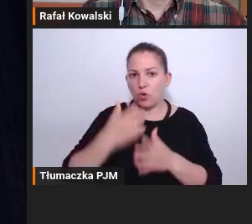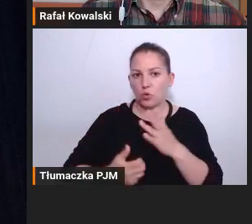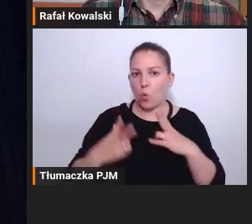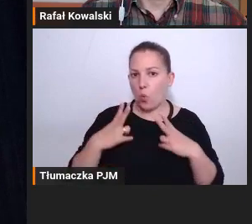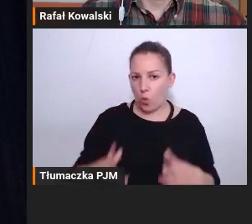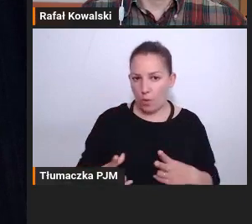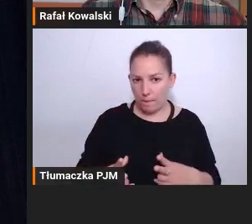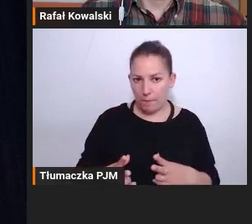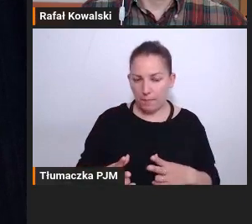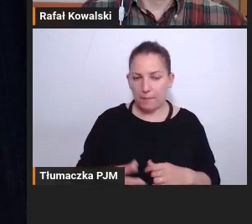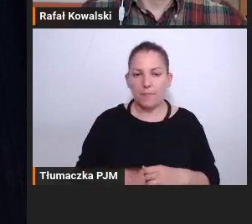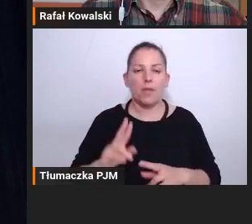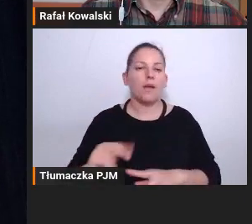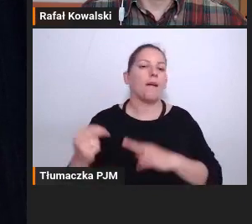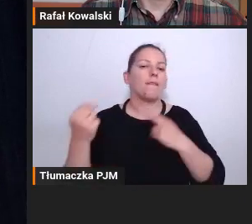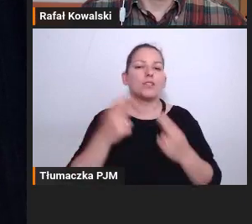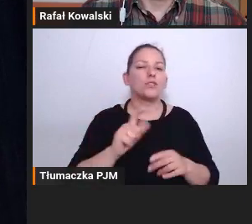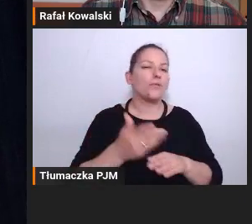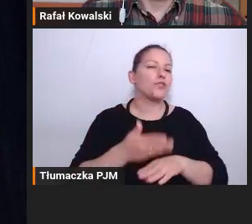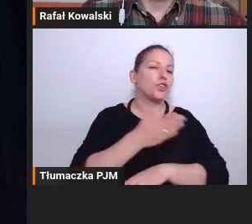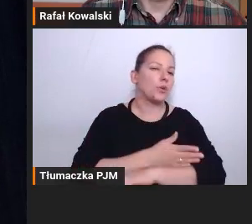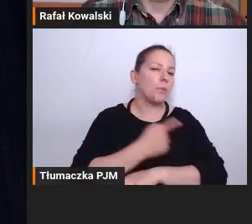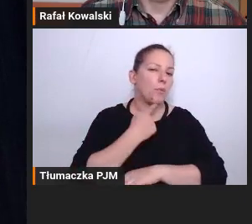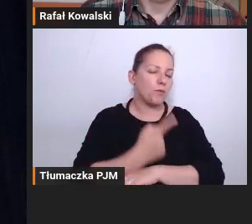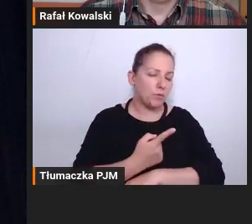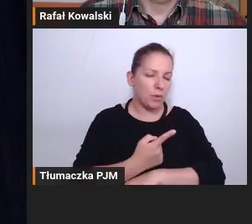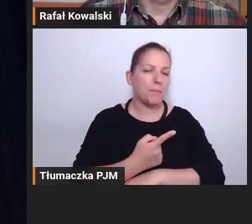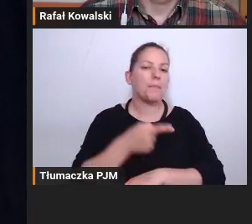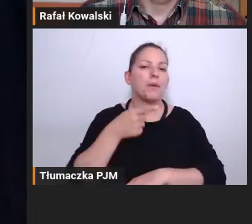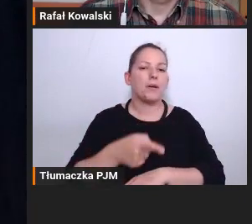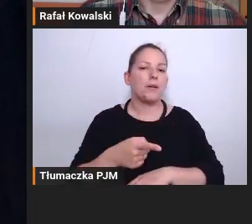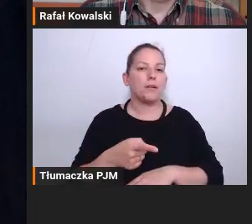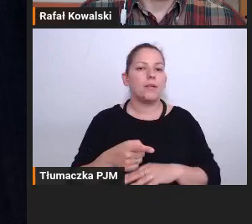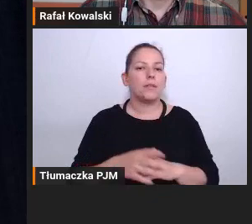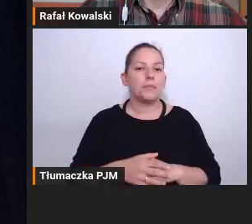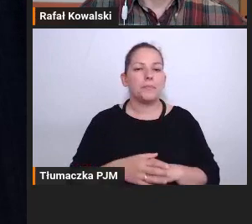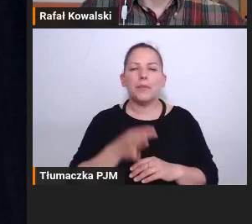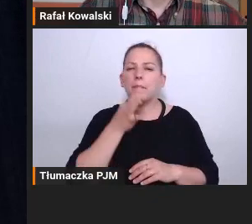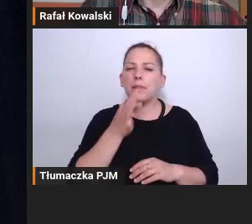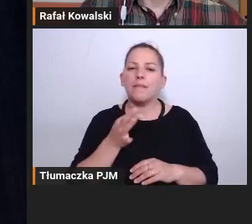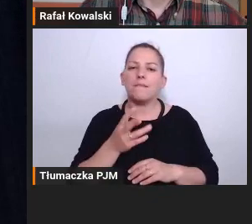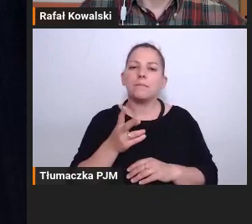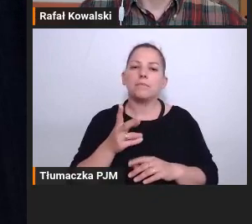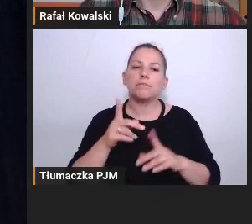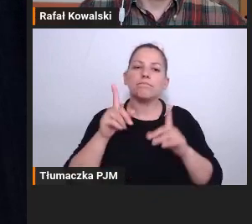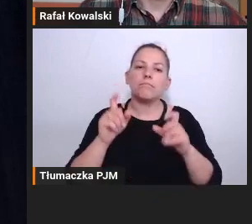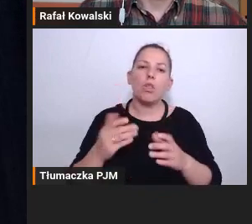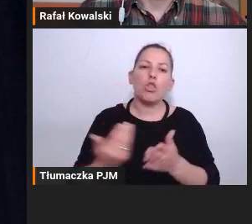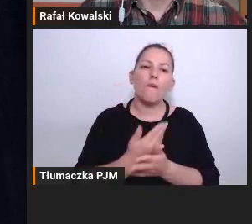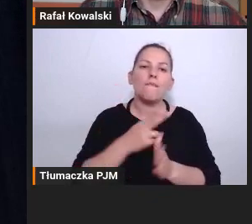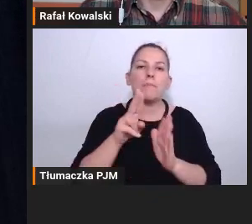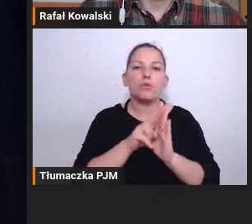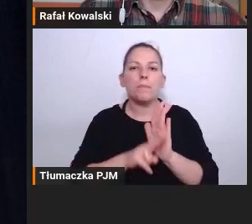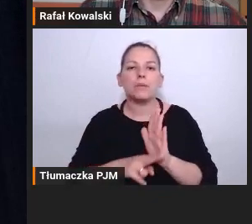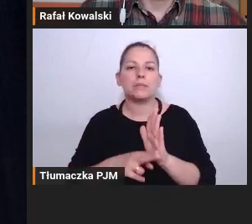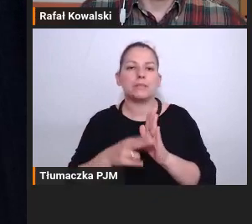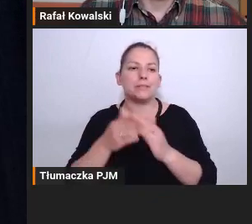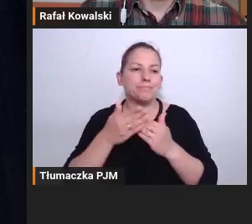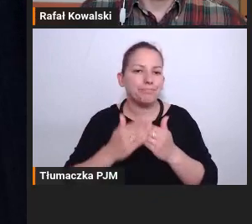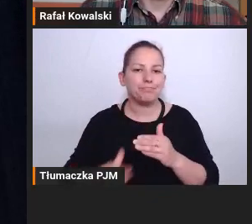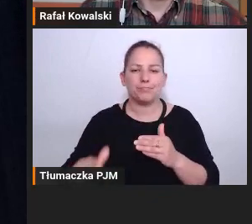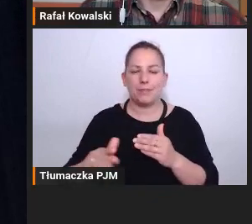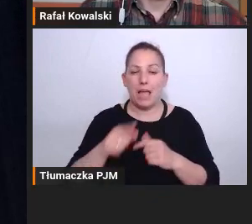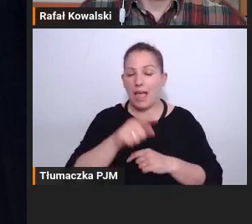I tu znowu wrócę do tego, o czym wcześniej mówiliśmy, to znaczy jak pytałeś o te kwestie związane z wchodzeniem w życie tych różnych przepisów, no to chociażby